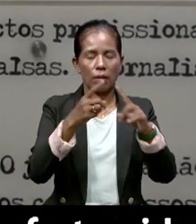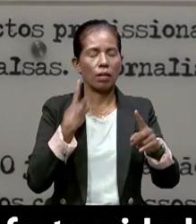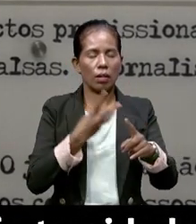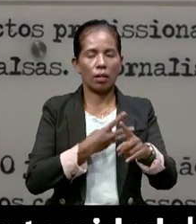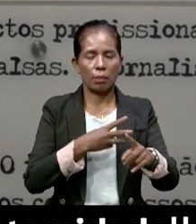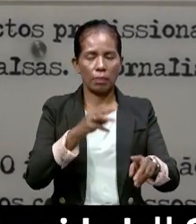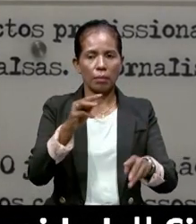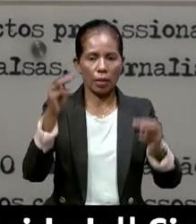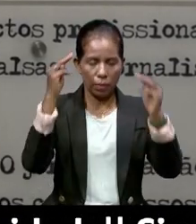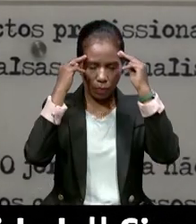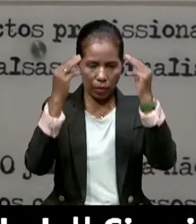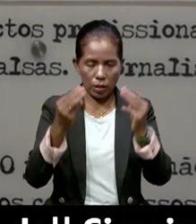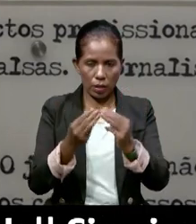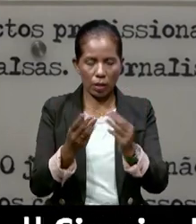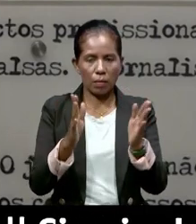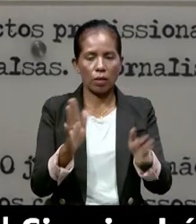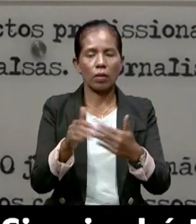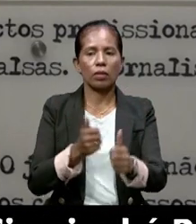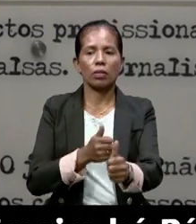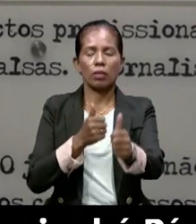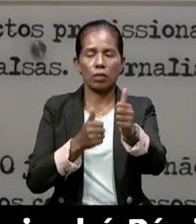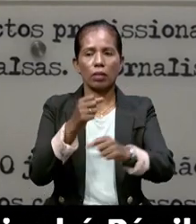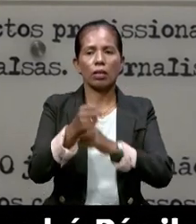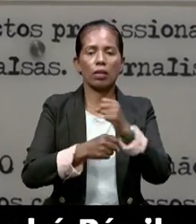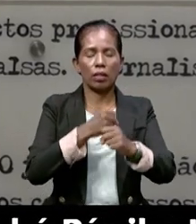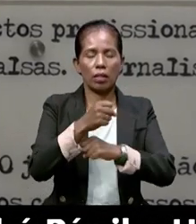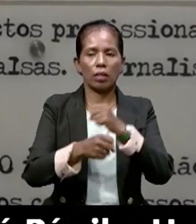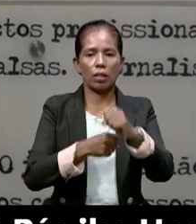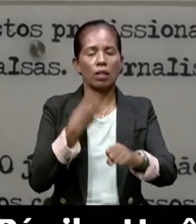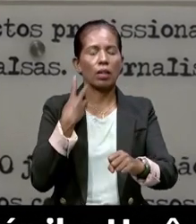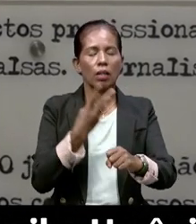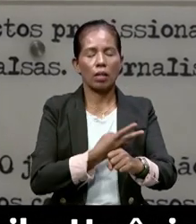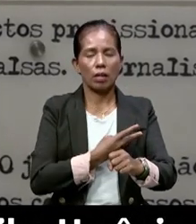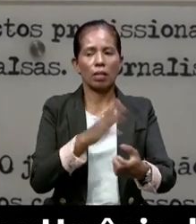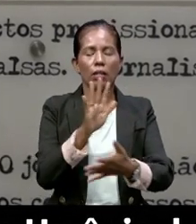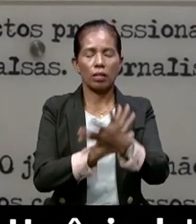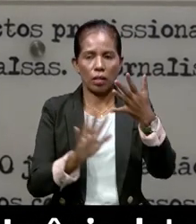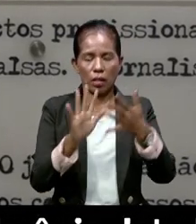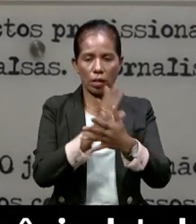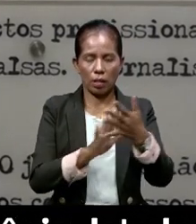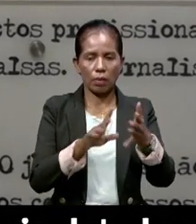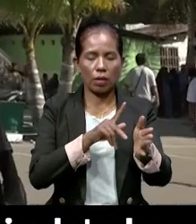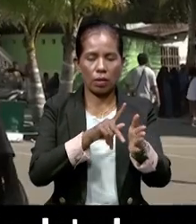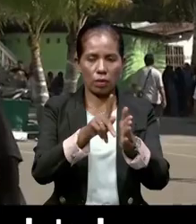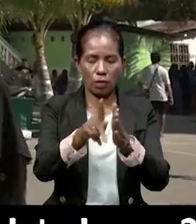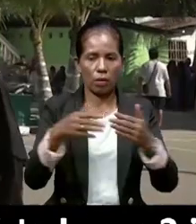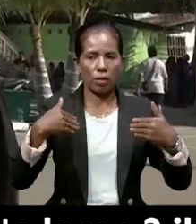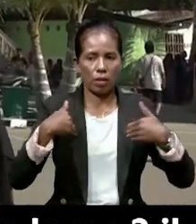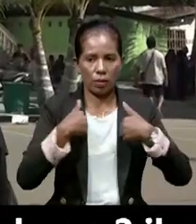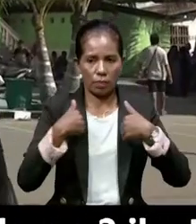muslimanu banati tuir tinantina ami sempre celebra Idul Kurban.